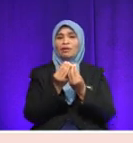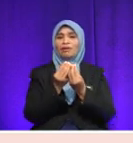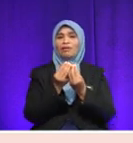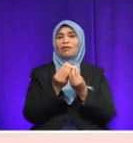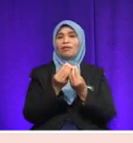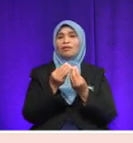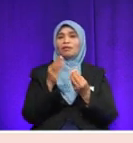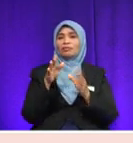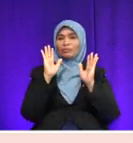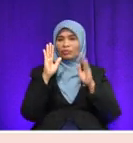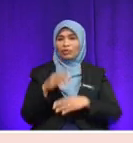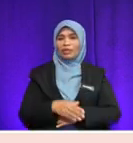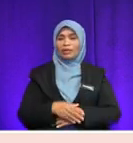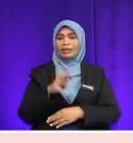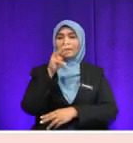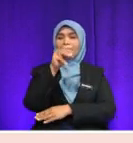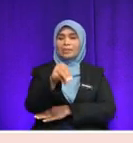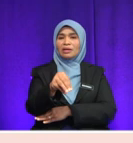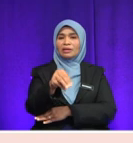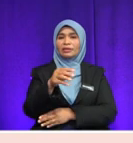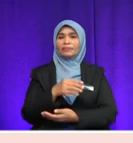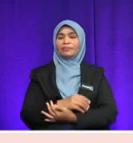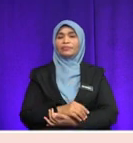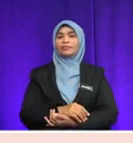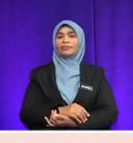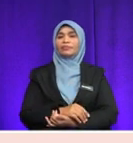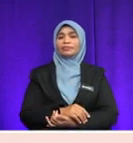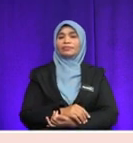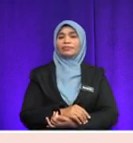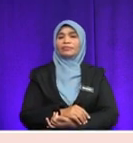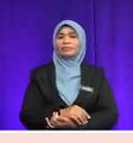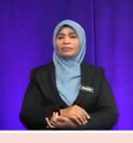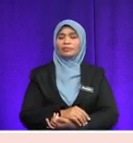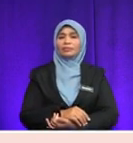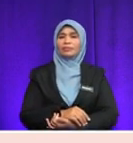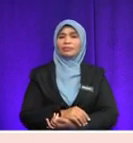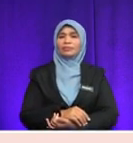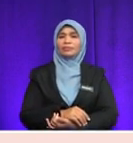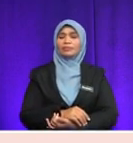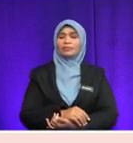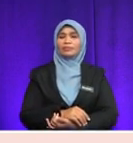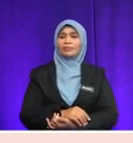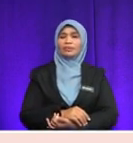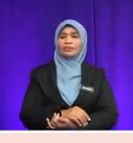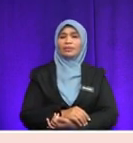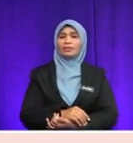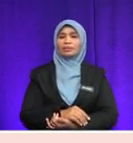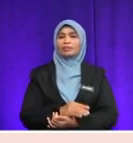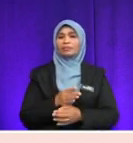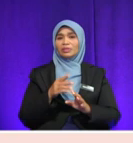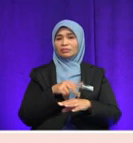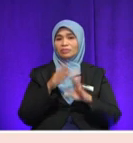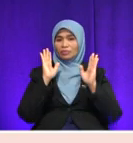handphone ya kita beli handphone Magrib dengan Isya jadi magrib itu nambah baper Berapakah jumlah rakaat salat magrib ketika